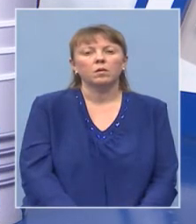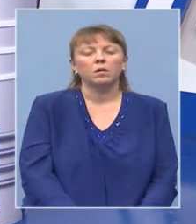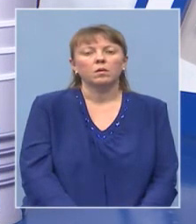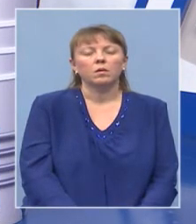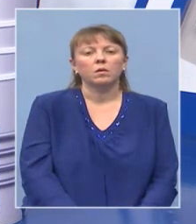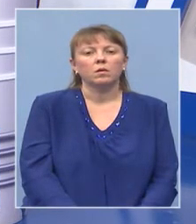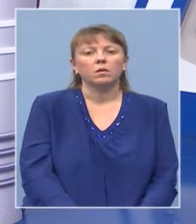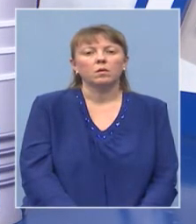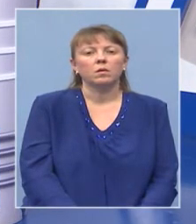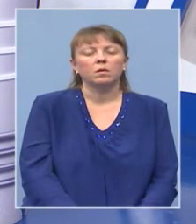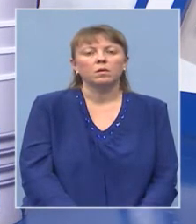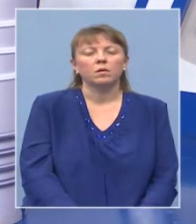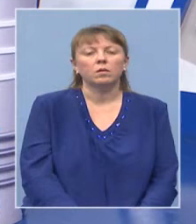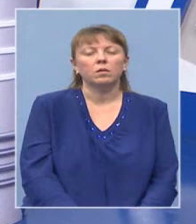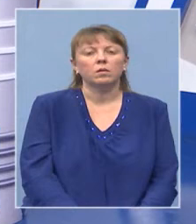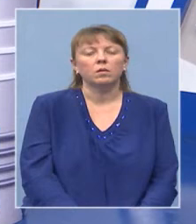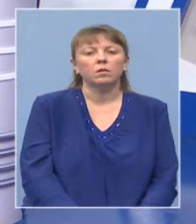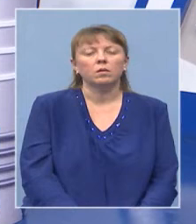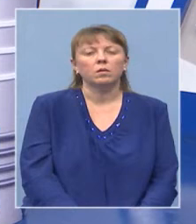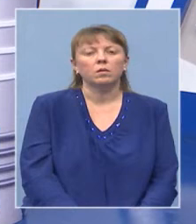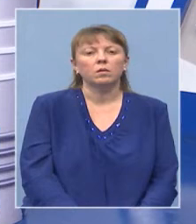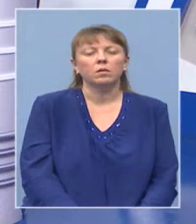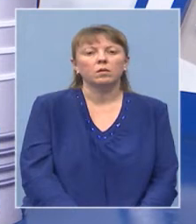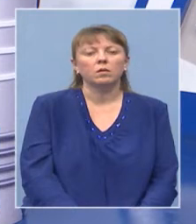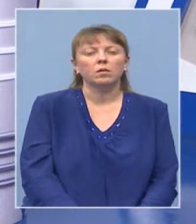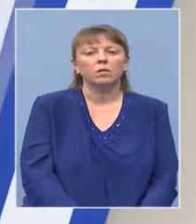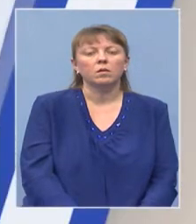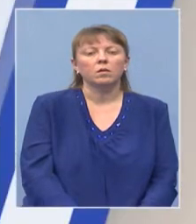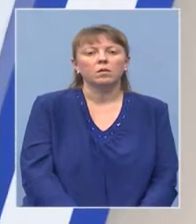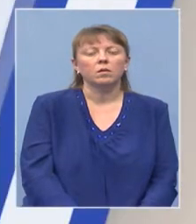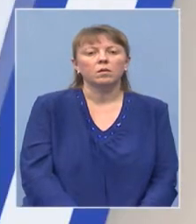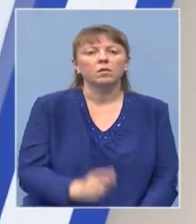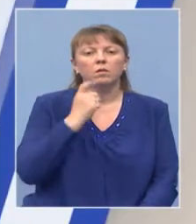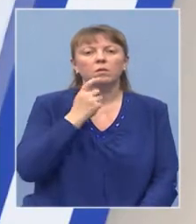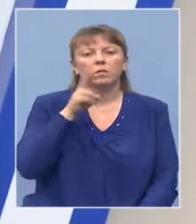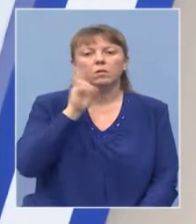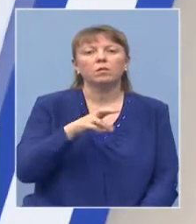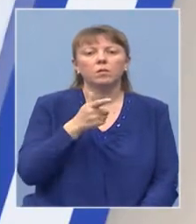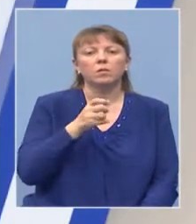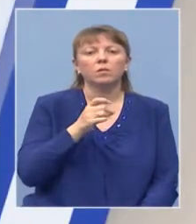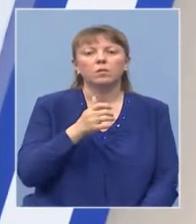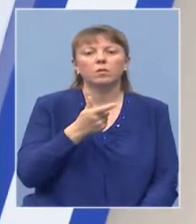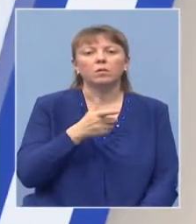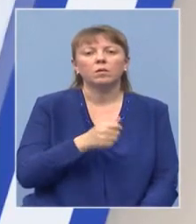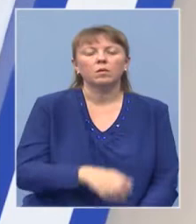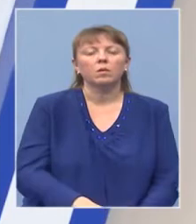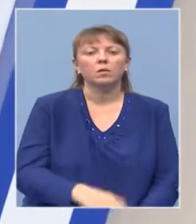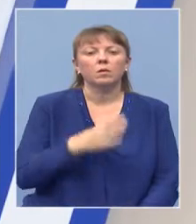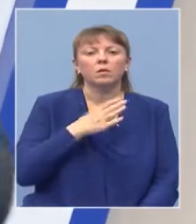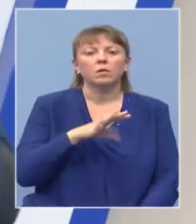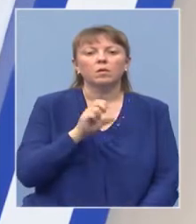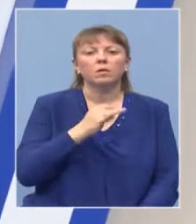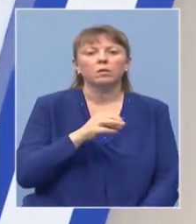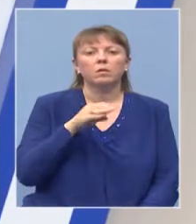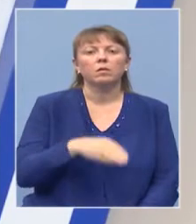количество людей, допустим, не всегда знает о том, какие госуслуги появились именно в цифровом формате.